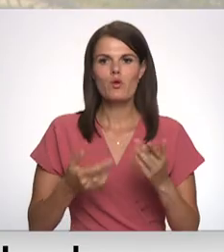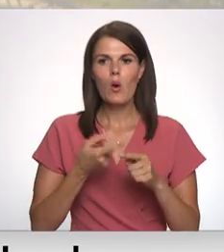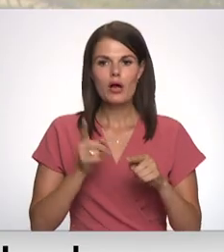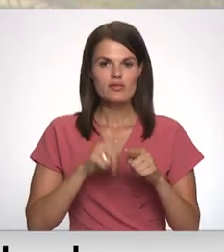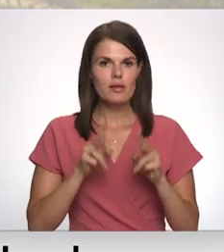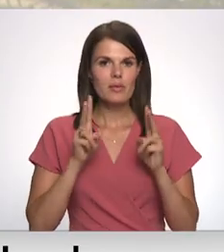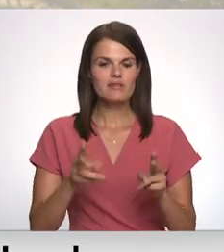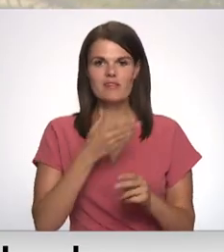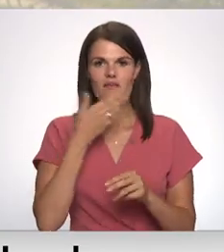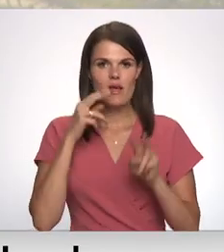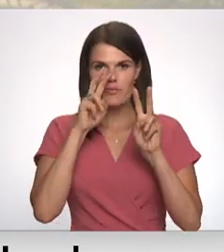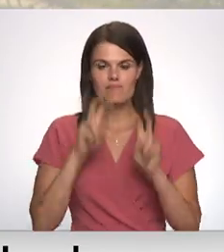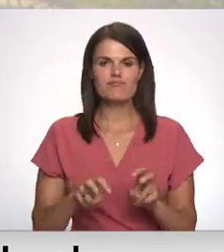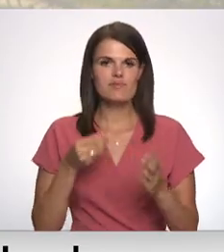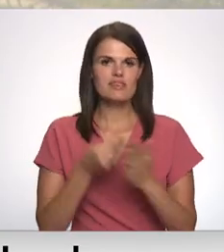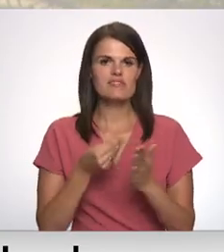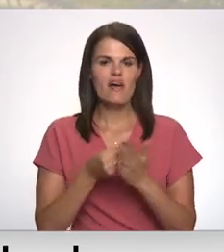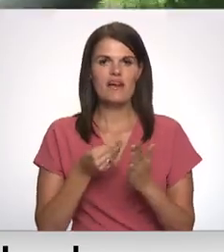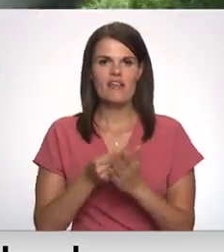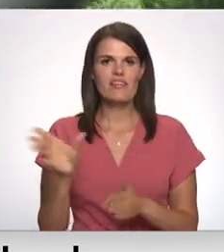visi fakti. Un turpina Madara Līcīte.